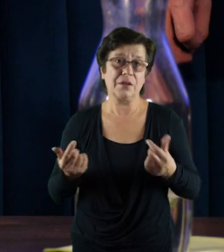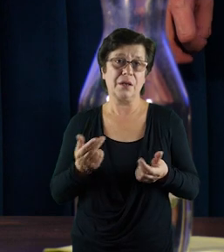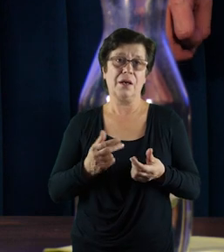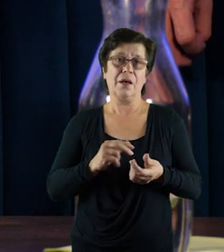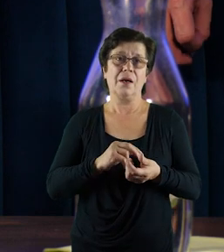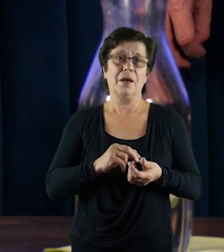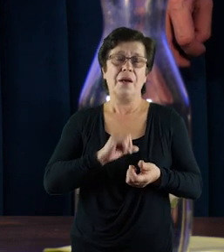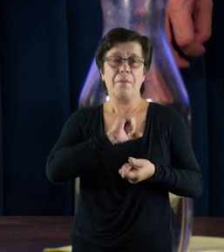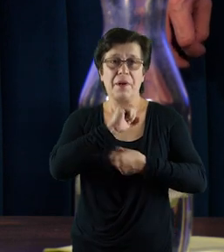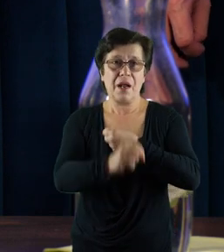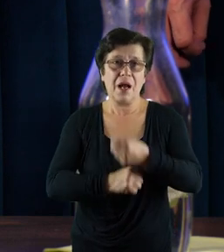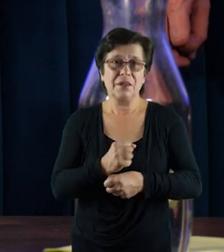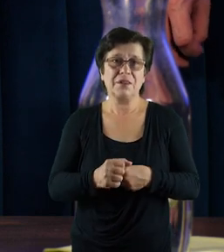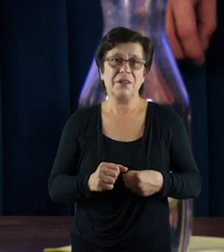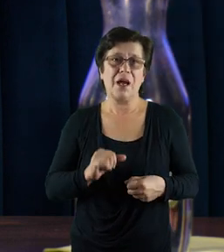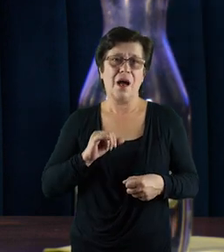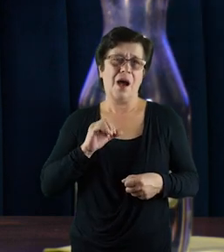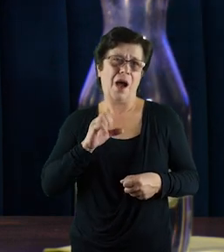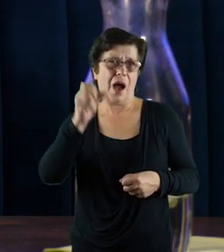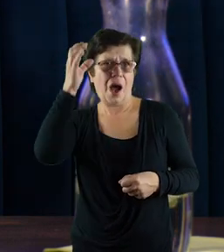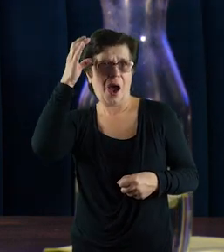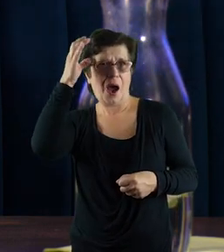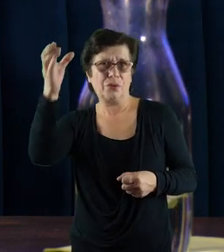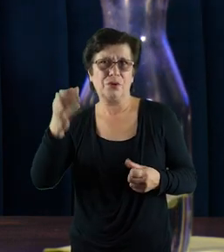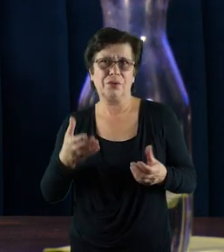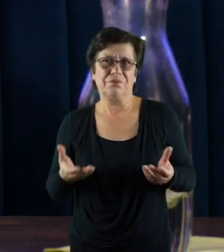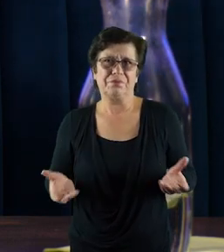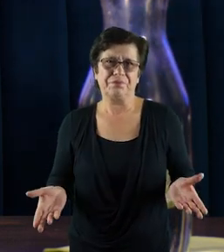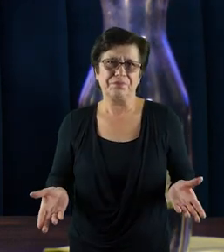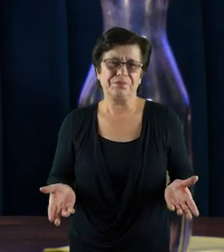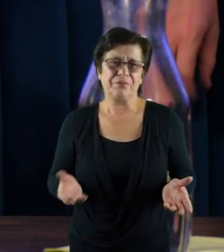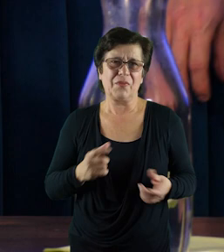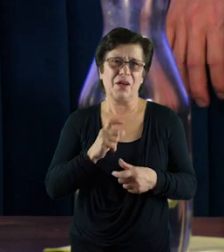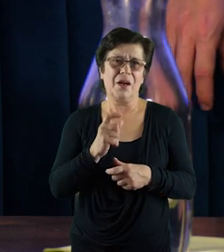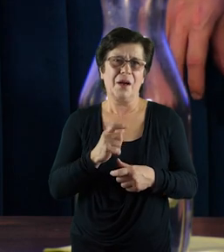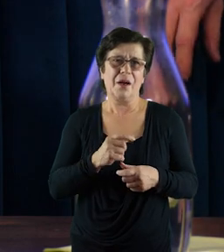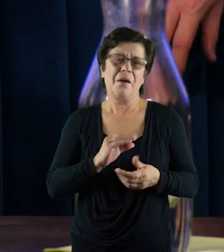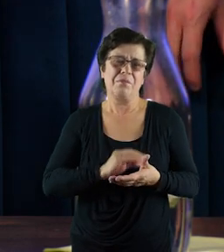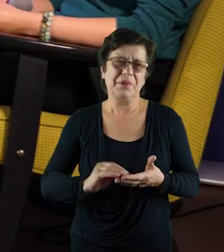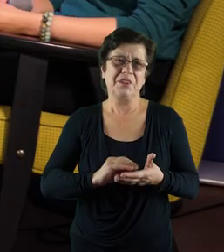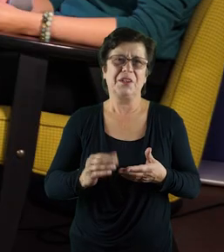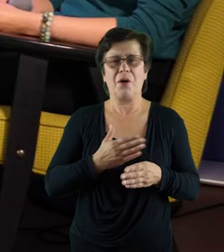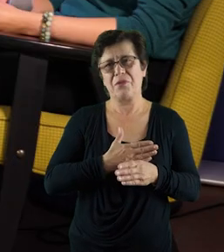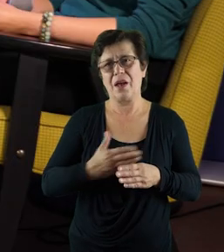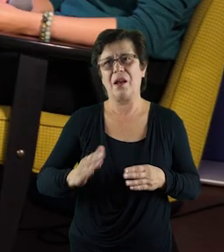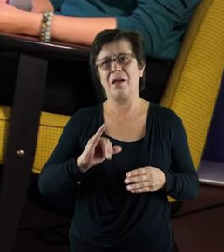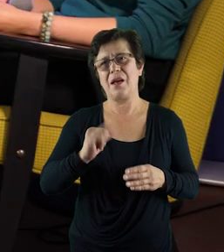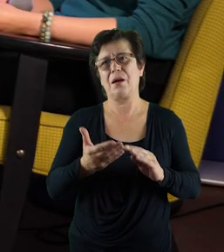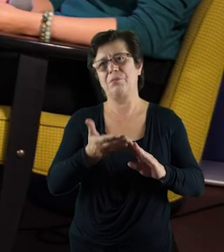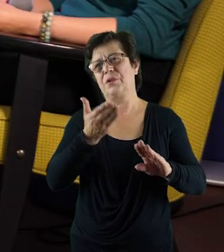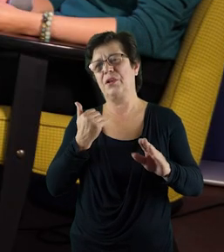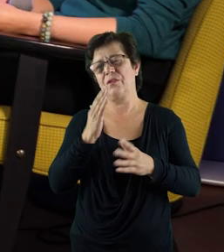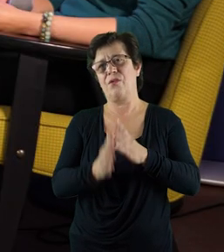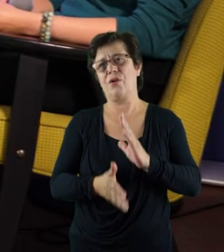wszystkiego. Natomiast Przybysz tak jakby przeszedł po prostu nad tym, dalej pisząc taką samą poezję.